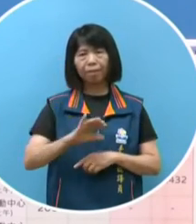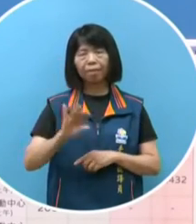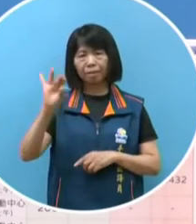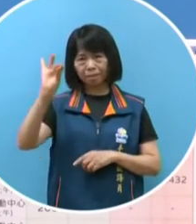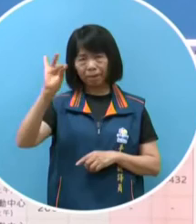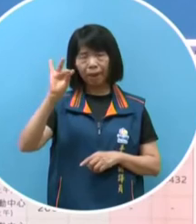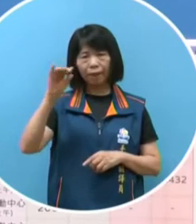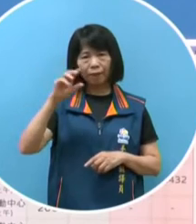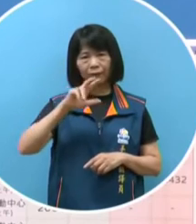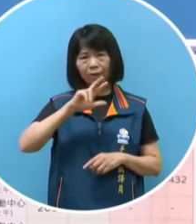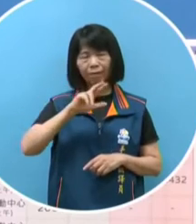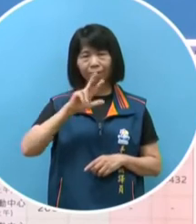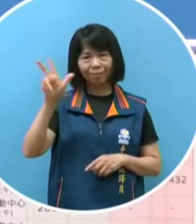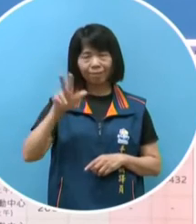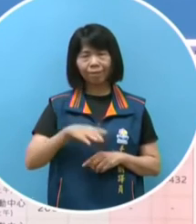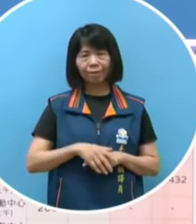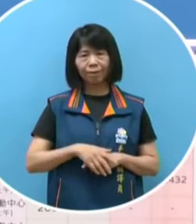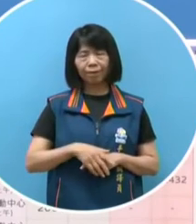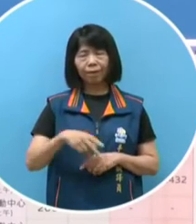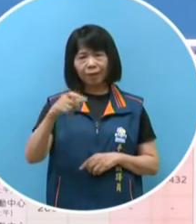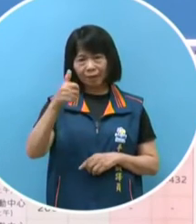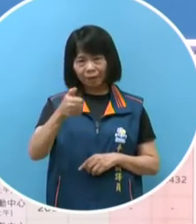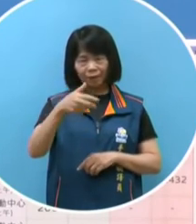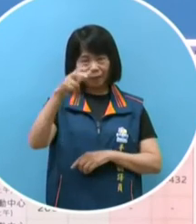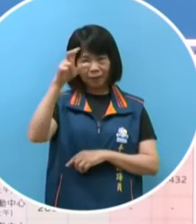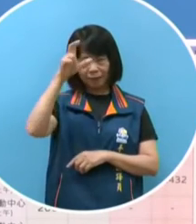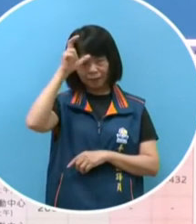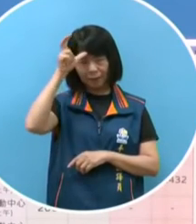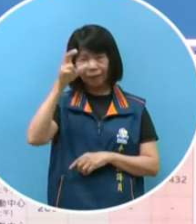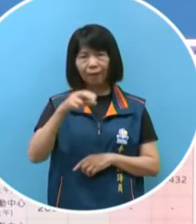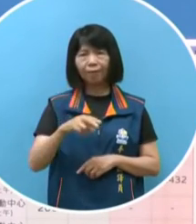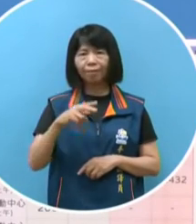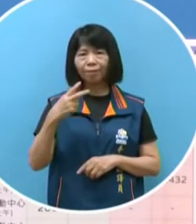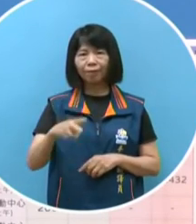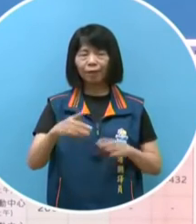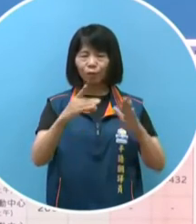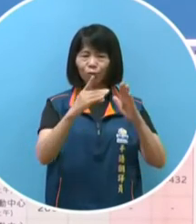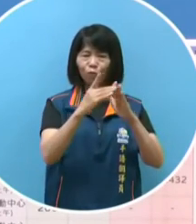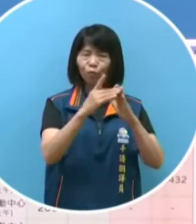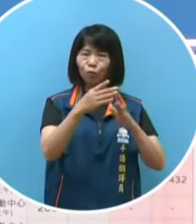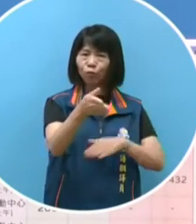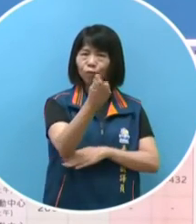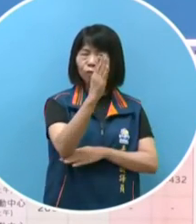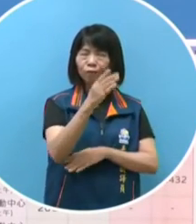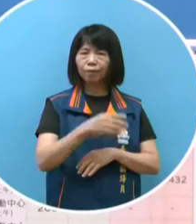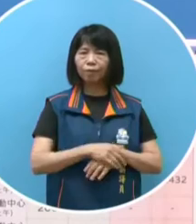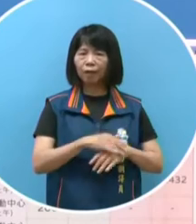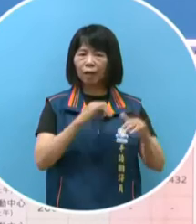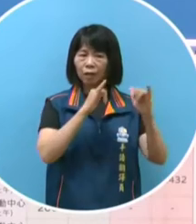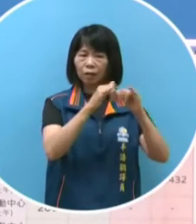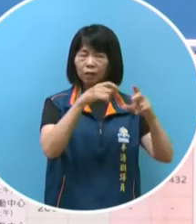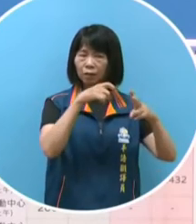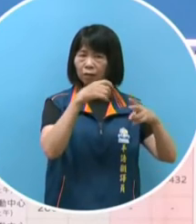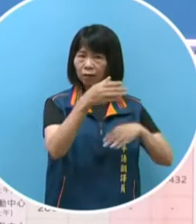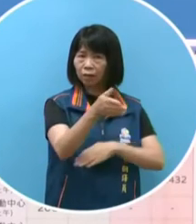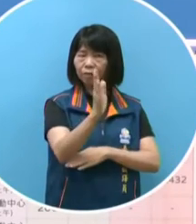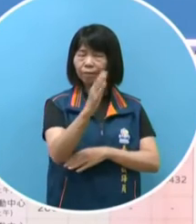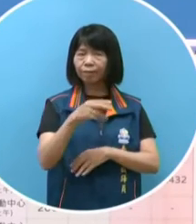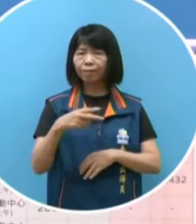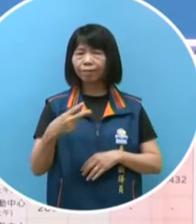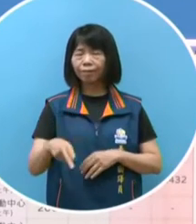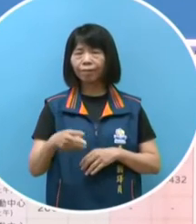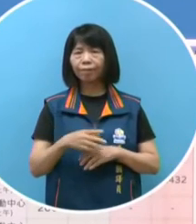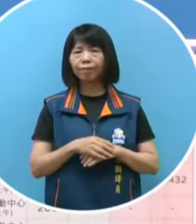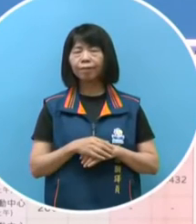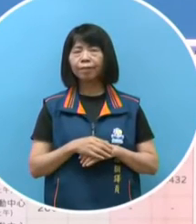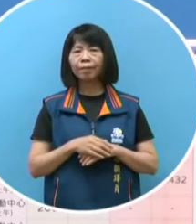谢谢无论是警政还有护政或者是我们社政以及我